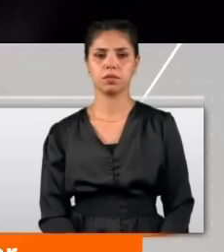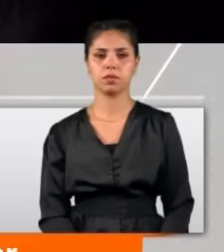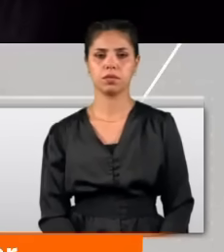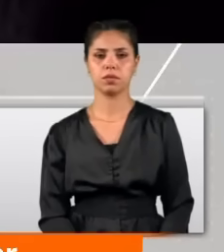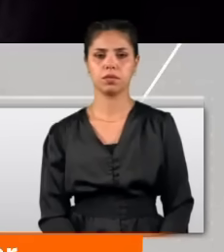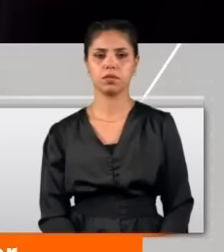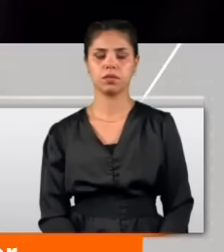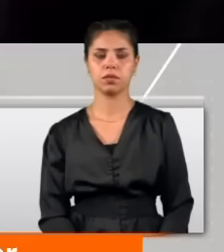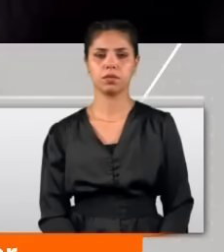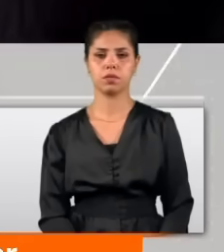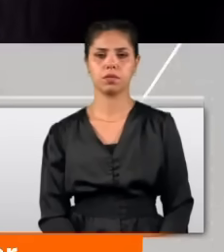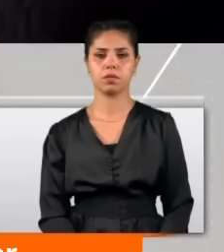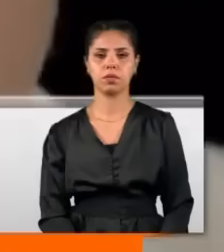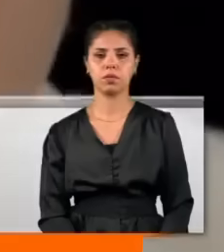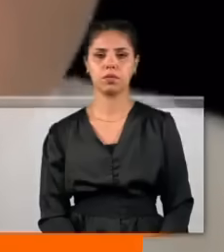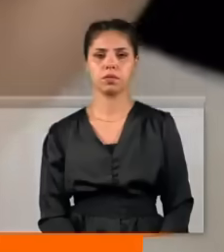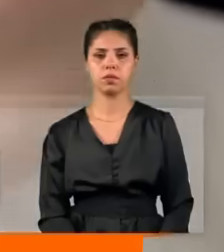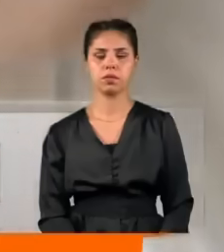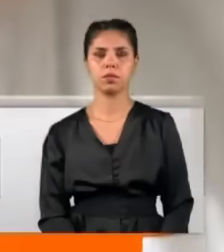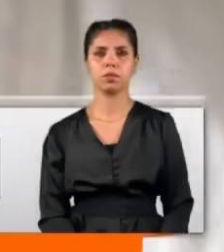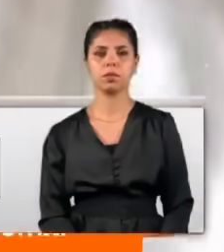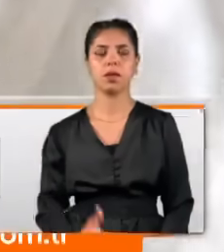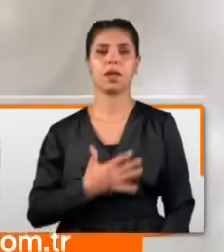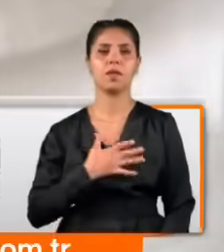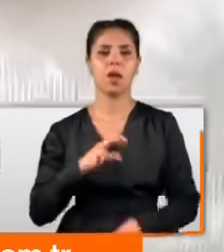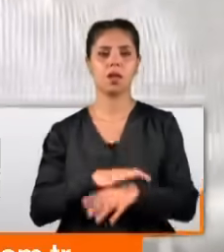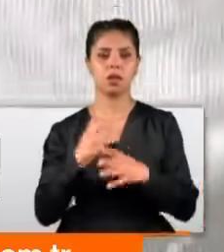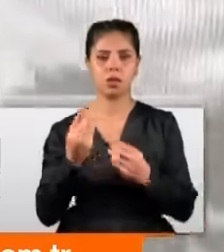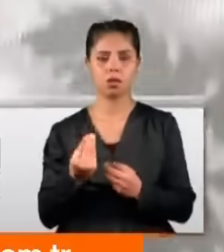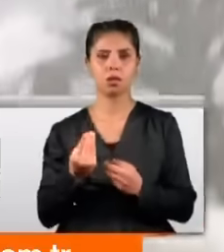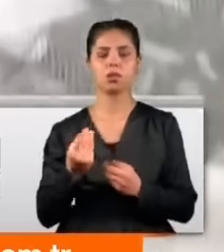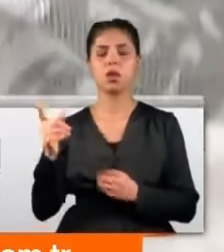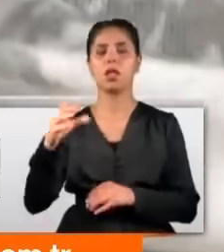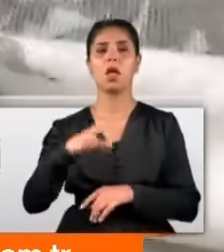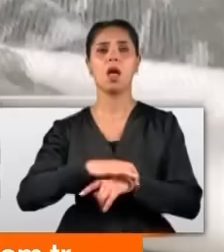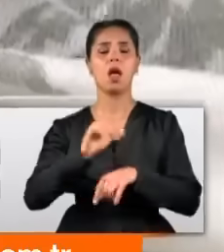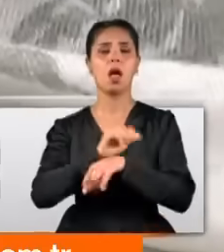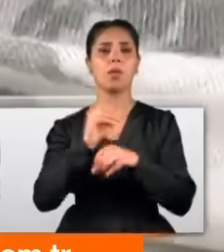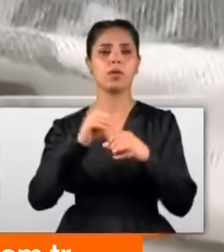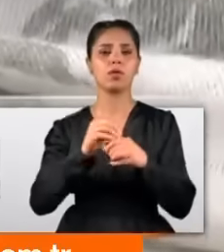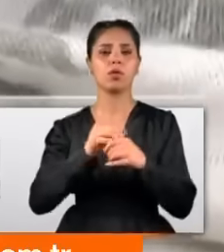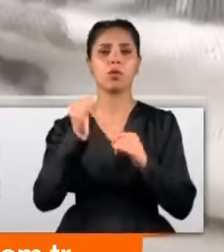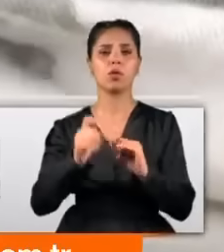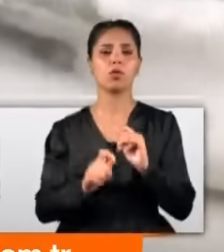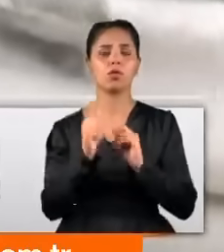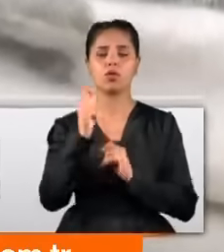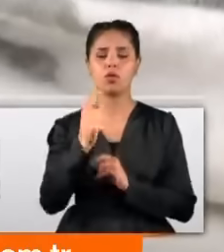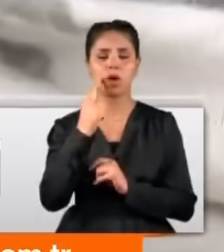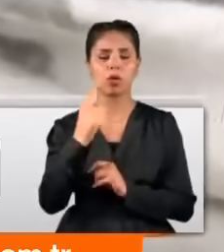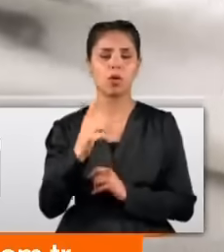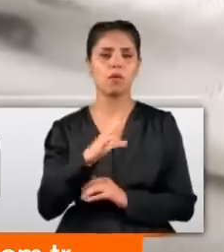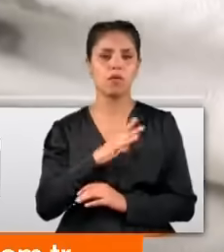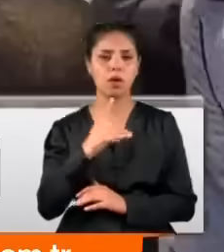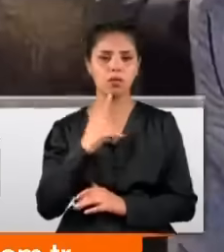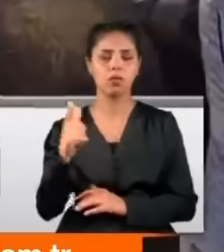8 aydır yalvarıyoruz ne olursunuz kurtarın diye. Astım hastası olan ve hapishanede kötü şartlarda tutulduğundan yakınan akademisyen